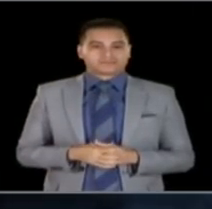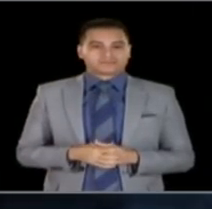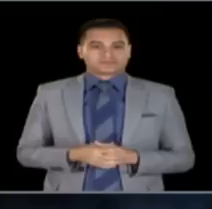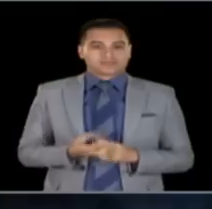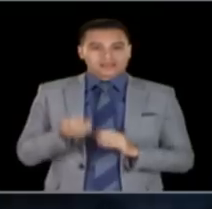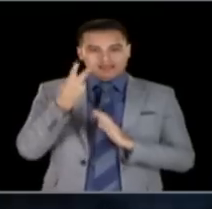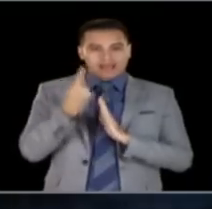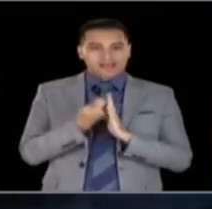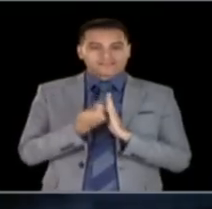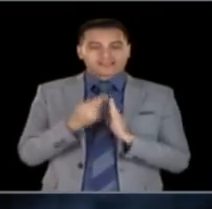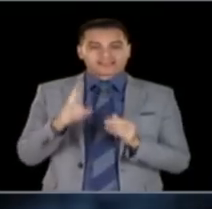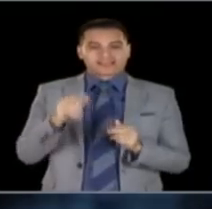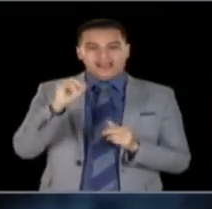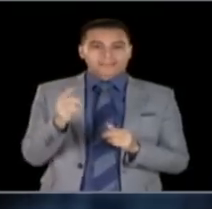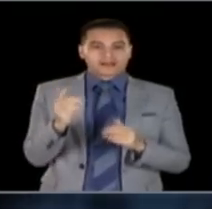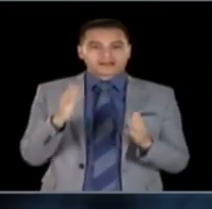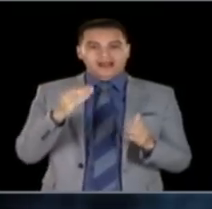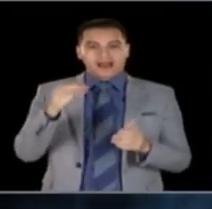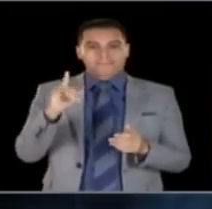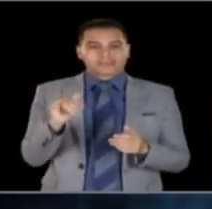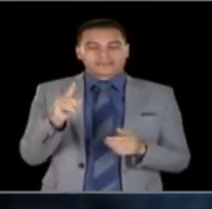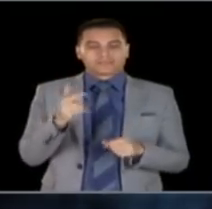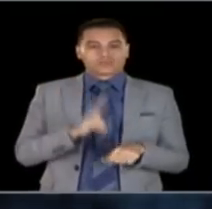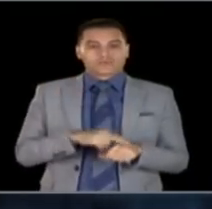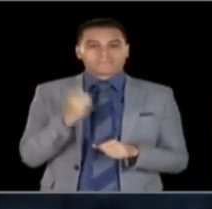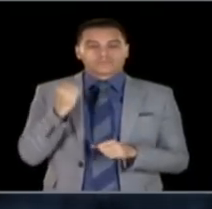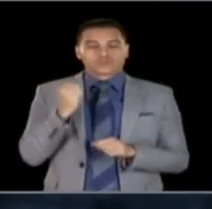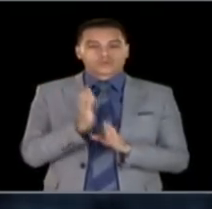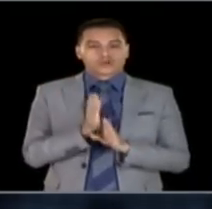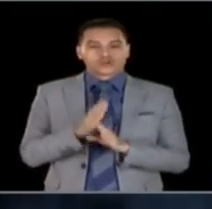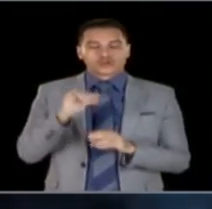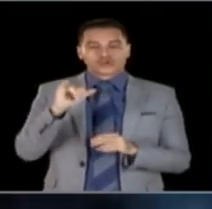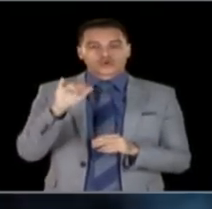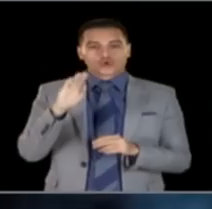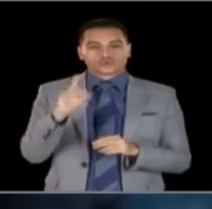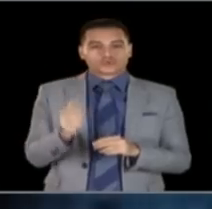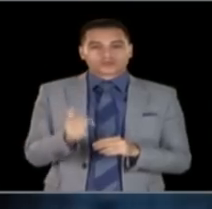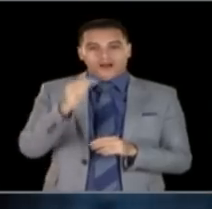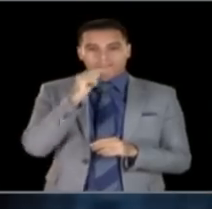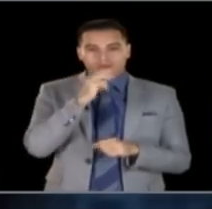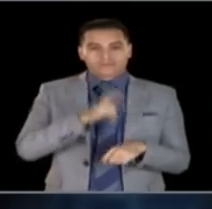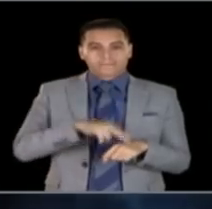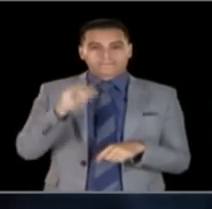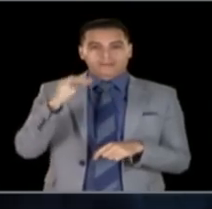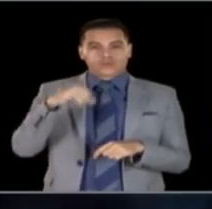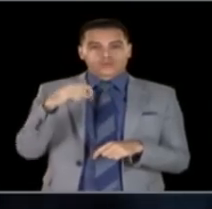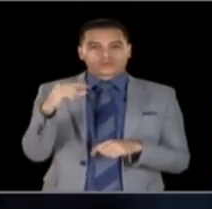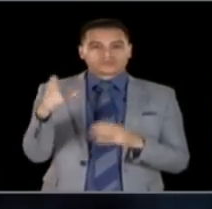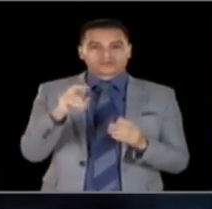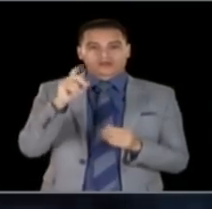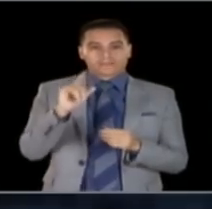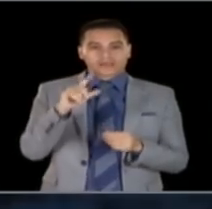تأليف تامر حبيب، بطولة يسرى، محمود قابيل، يسرى